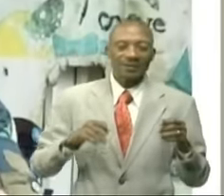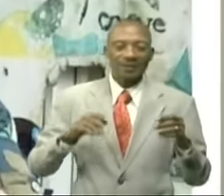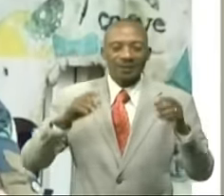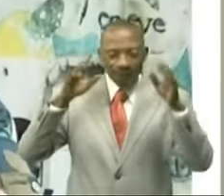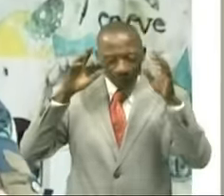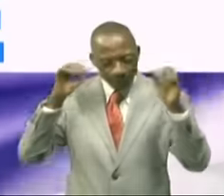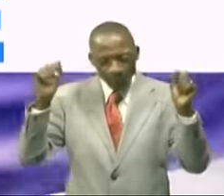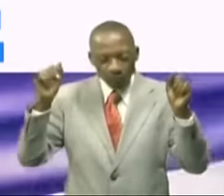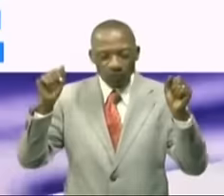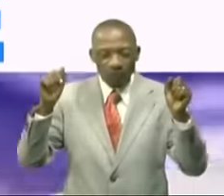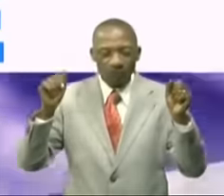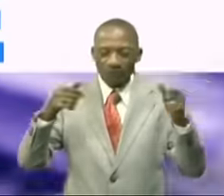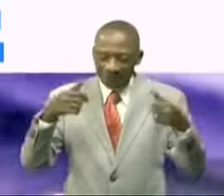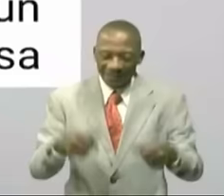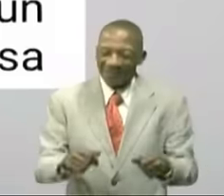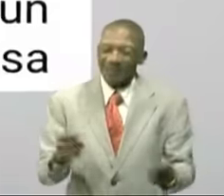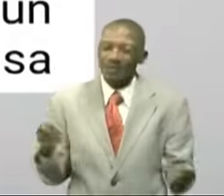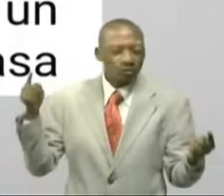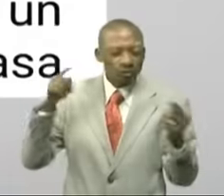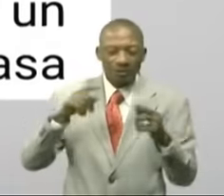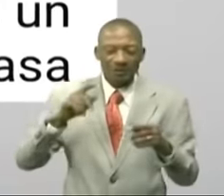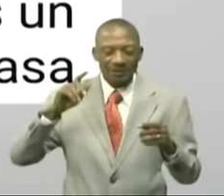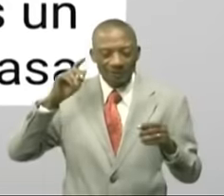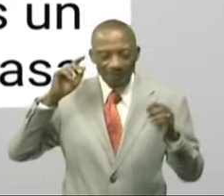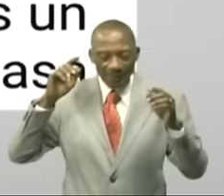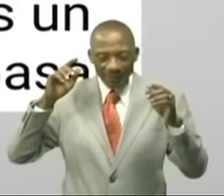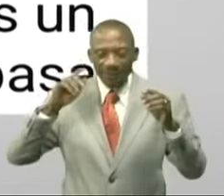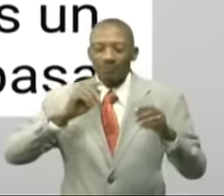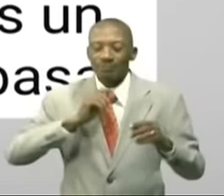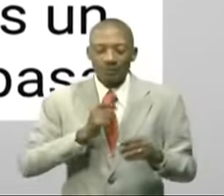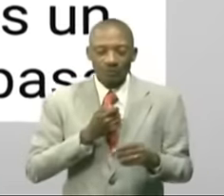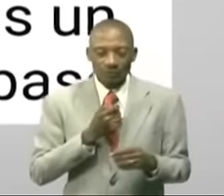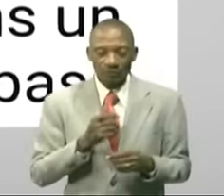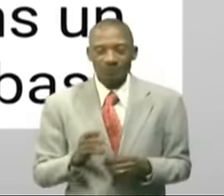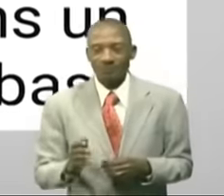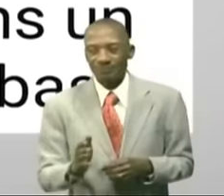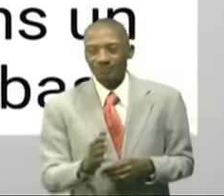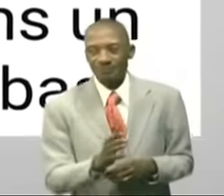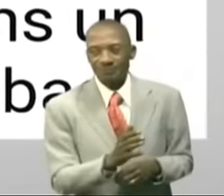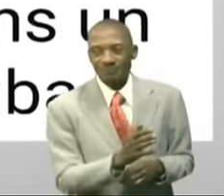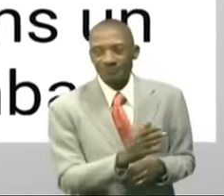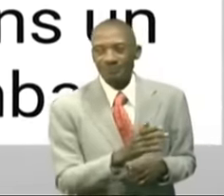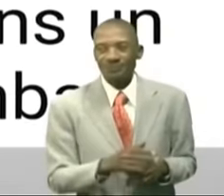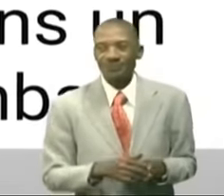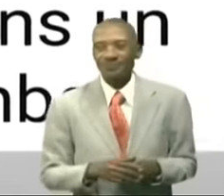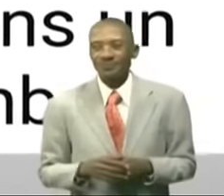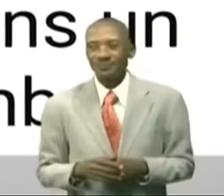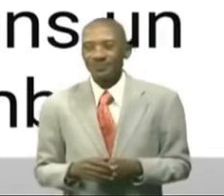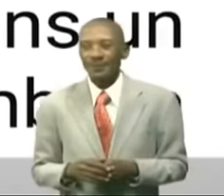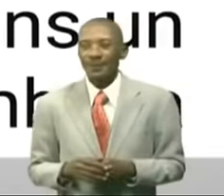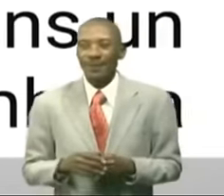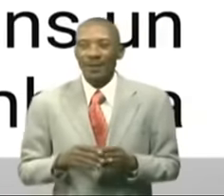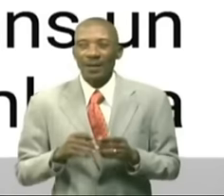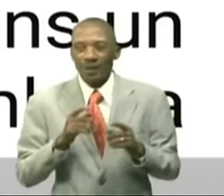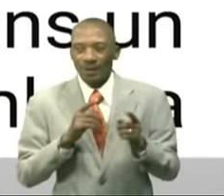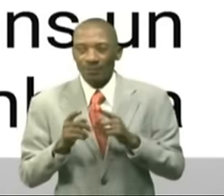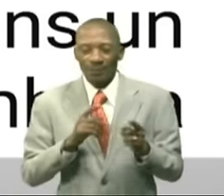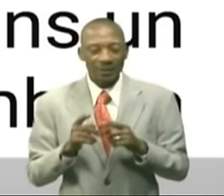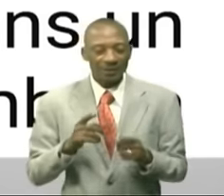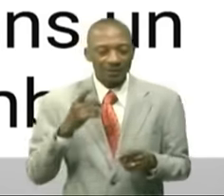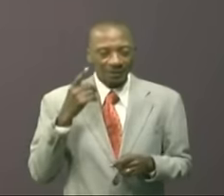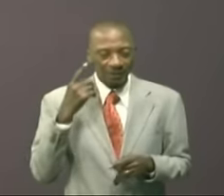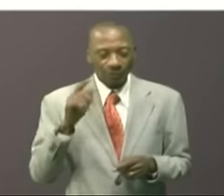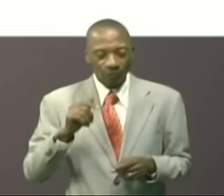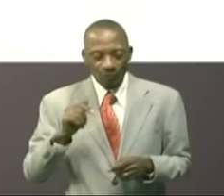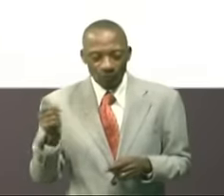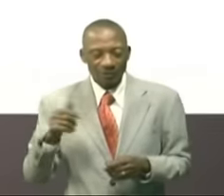et trahison. Ituri, des bandits armés volent des grammes d'or et de l'argent dans un comptoir à